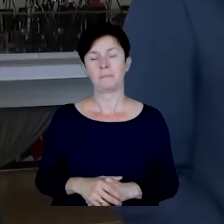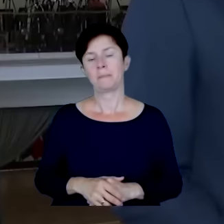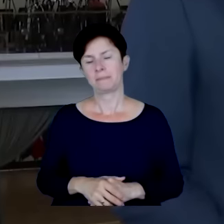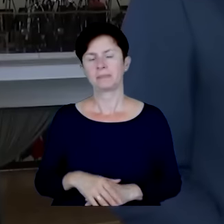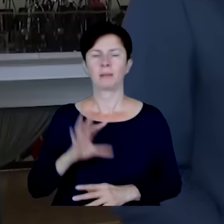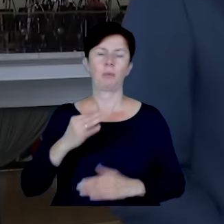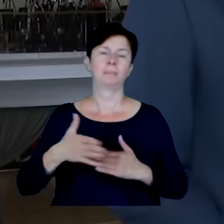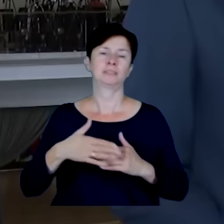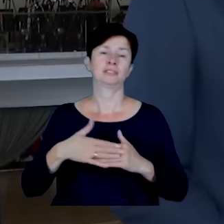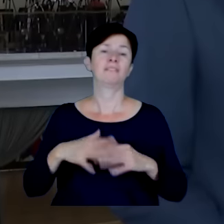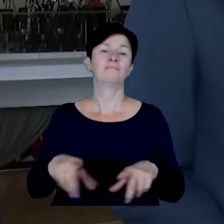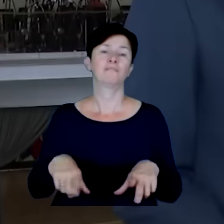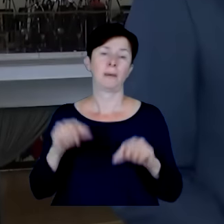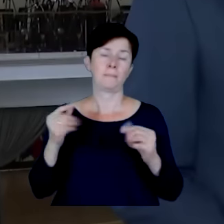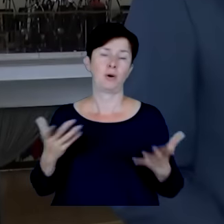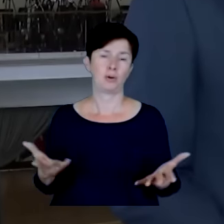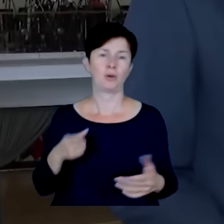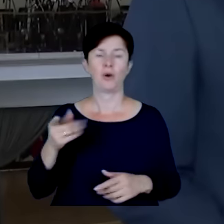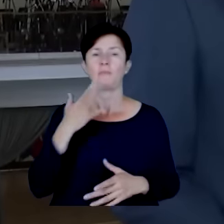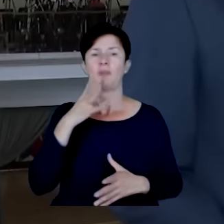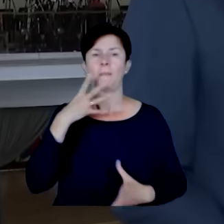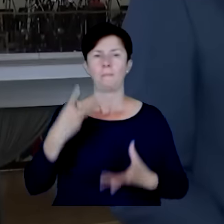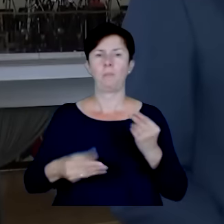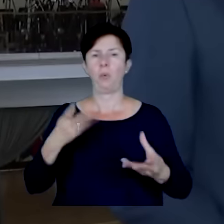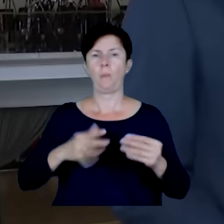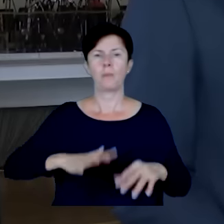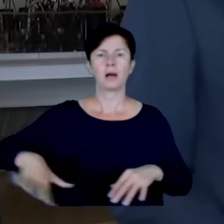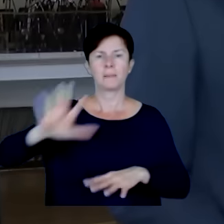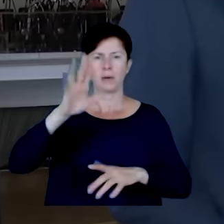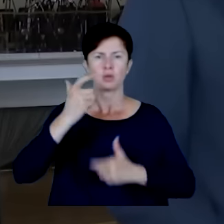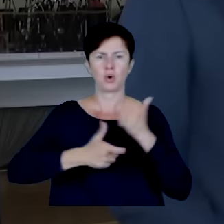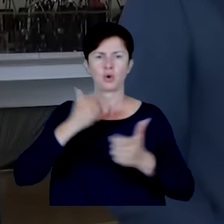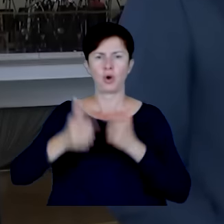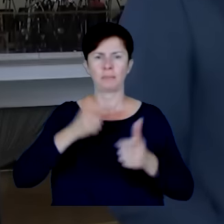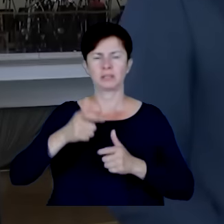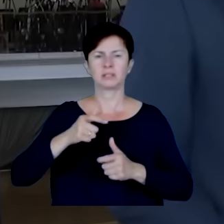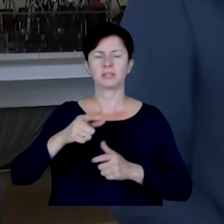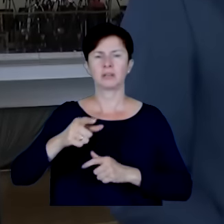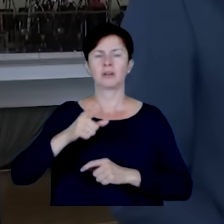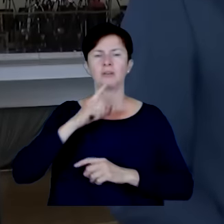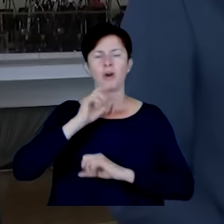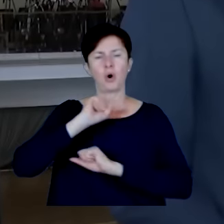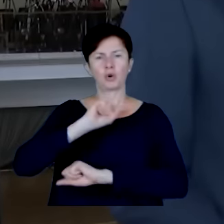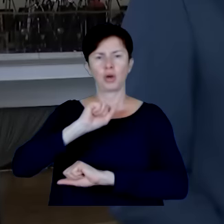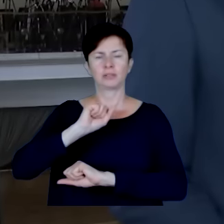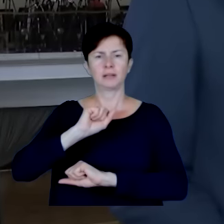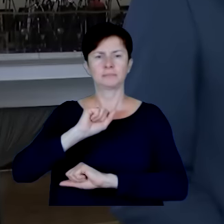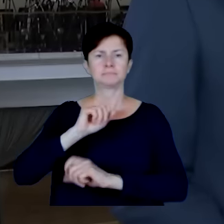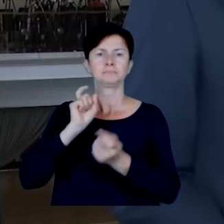i mówi o bagnach, które mają chronić przed rosyjskim lotnictwem. Także to